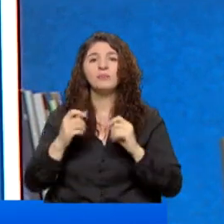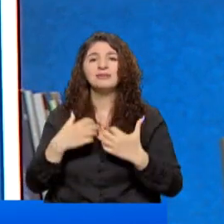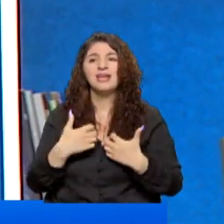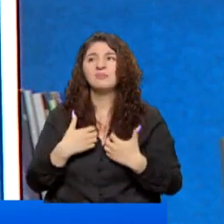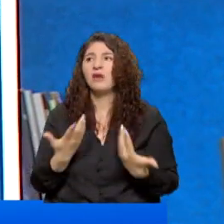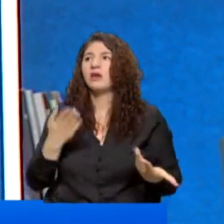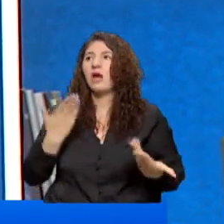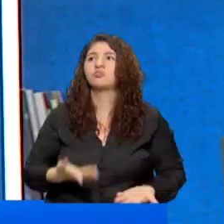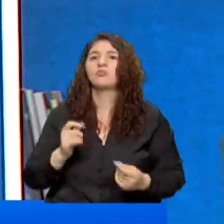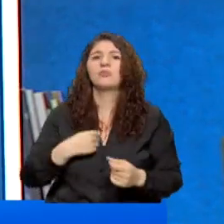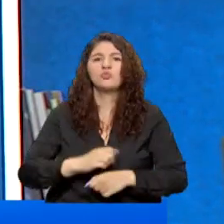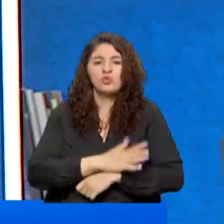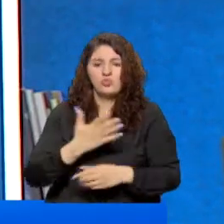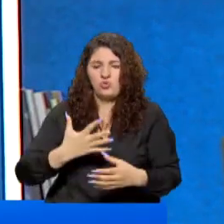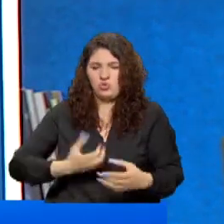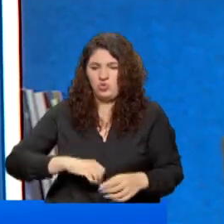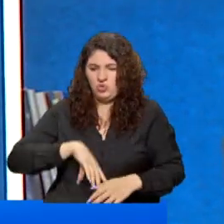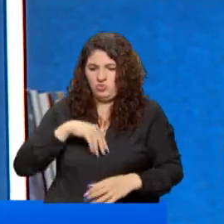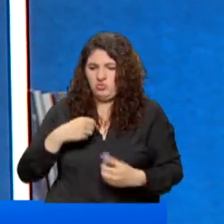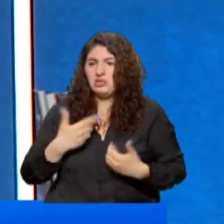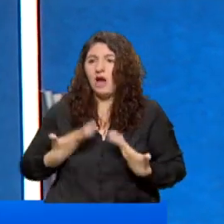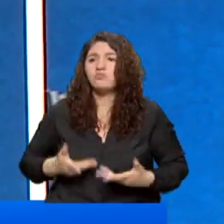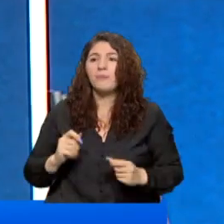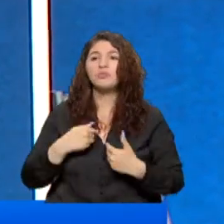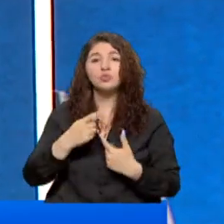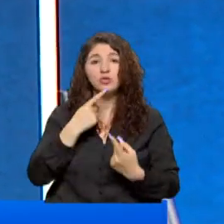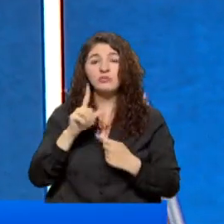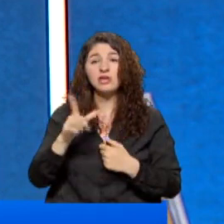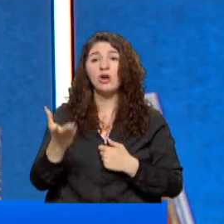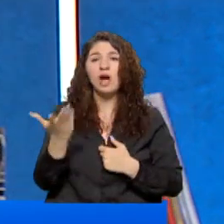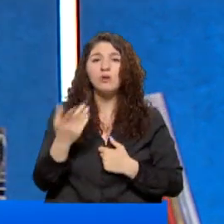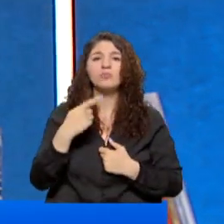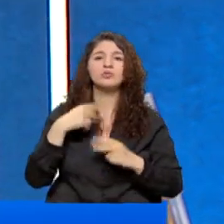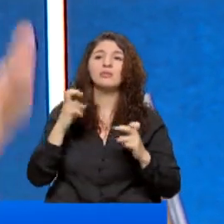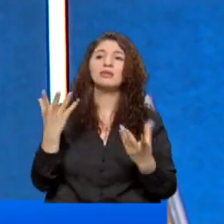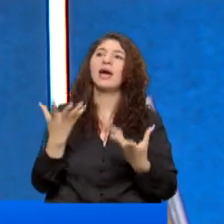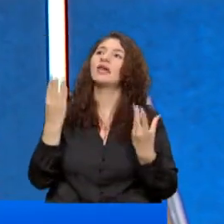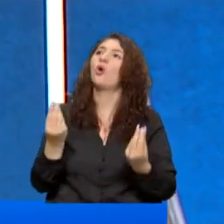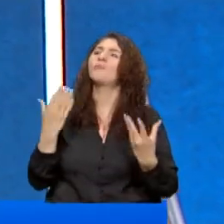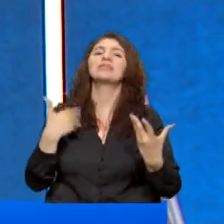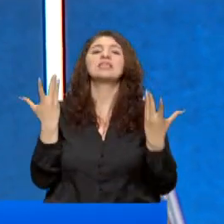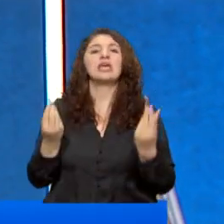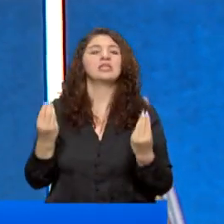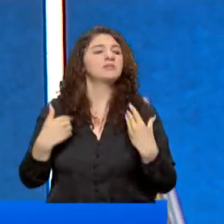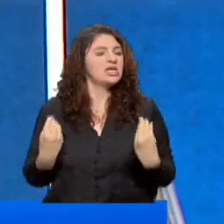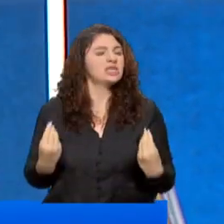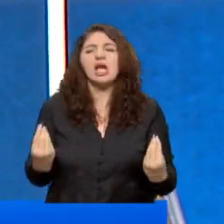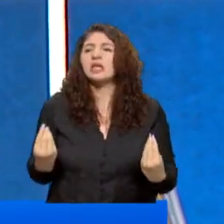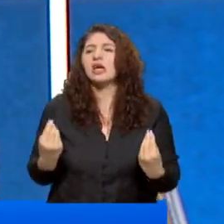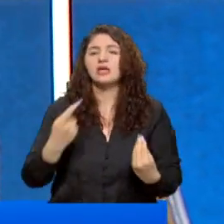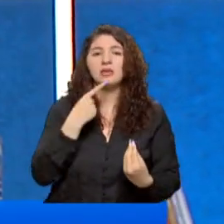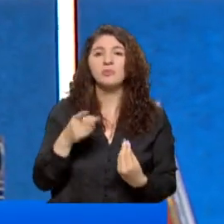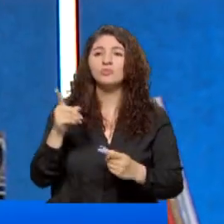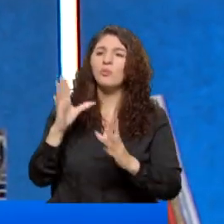yapmayı kendime yediririm onurum gururum ayırım bunu bir sorguya çekmek gerekiyor ama hep konumuz nasıl İyi olduğumuz nasıl güzel olduğunuz bunu